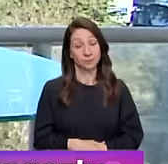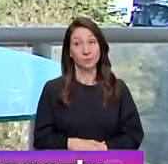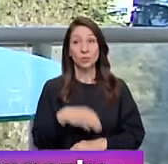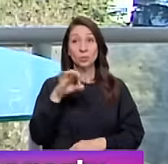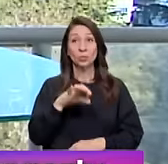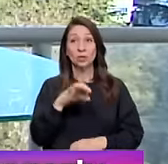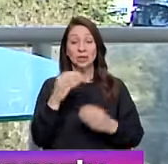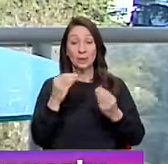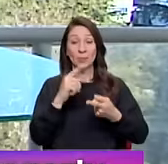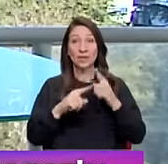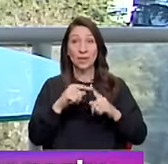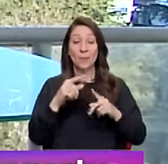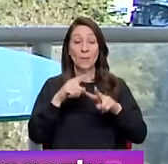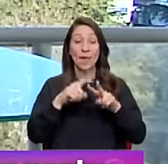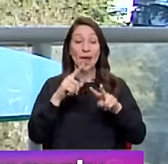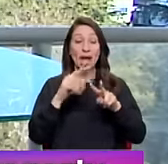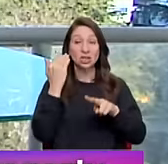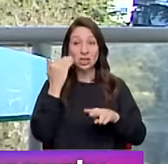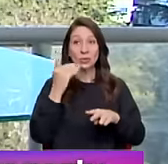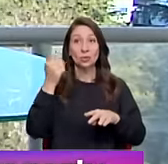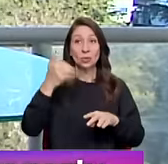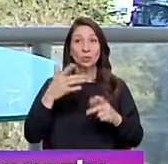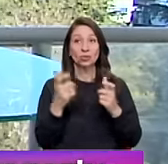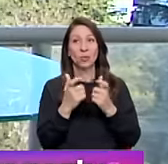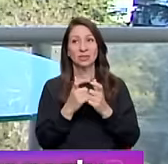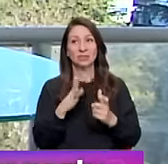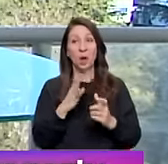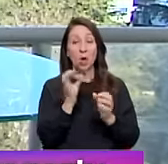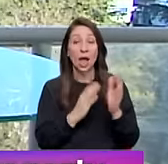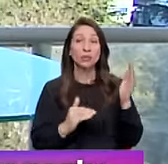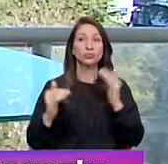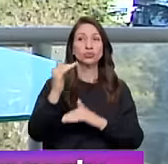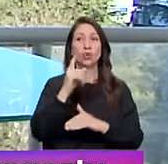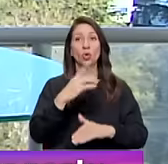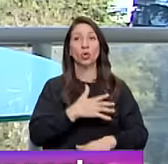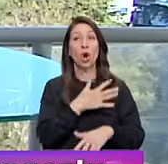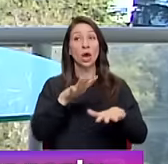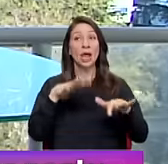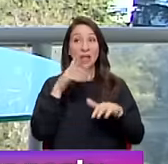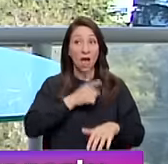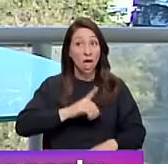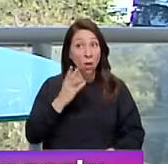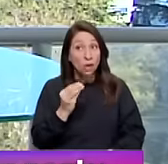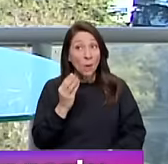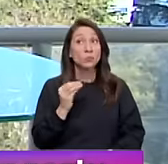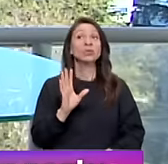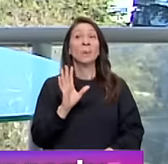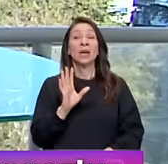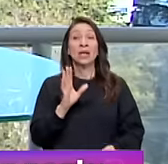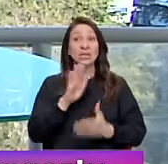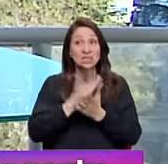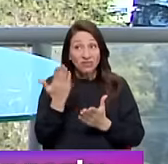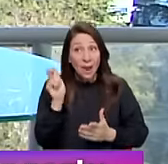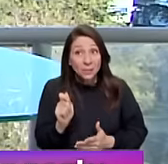Bugün de İYİ Parti lideri Meral Akşener'in kurmaylarıyla toplantısı var. Olağanüstü o kongrede aday olacak mı, olmayacak mı,